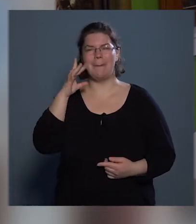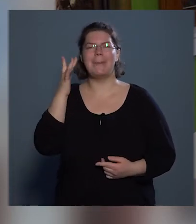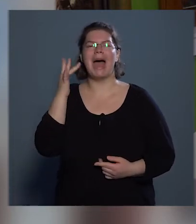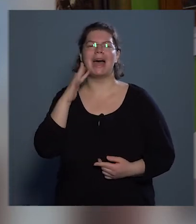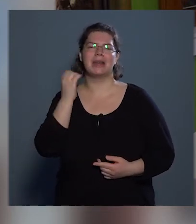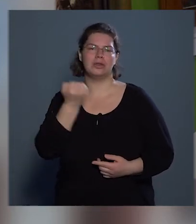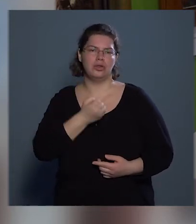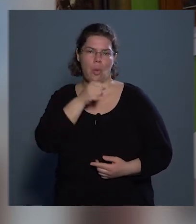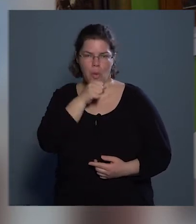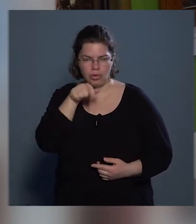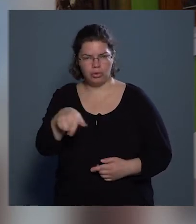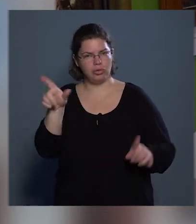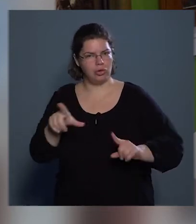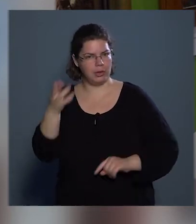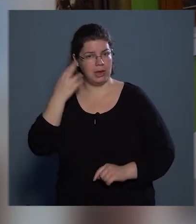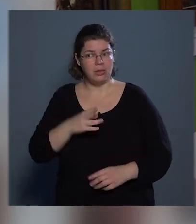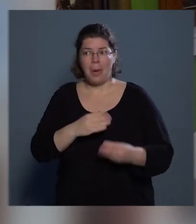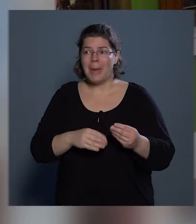sok mindenen átsegít a zene.